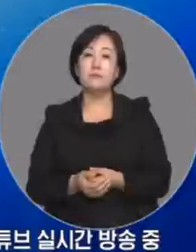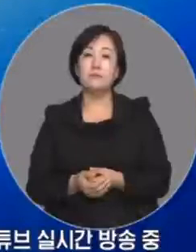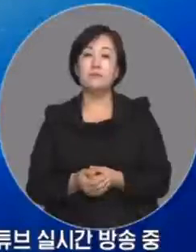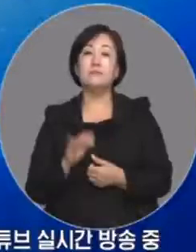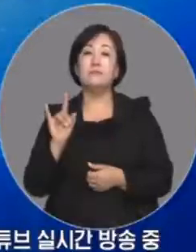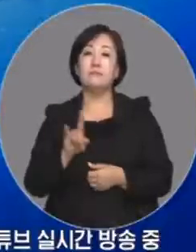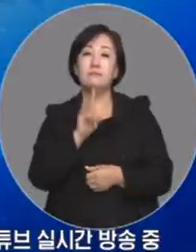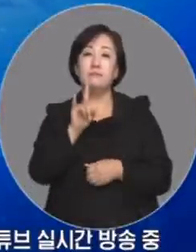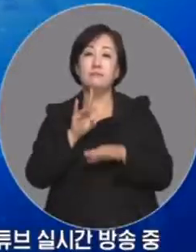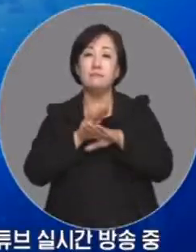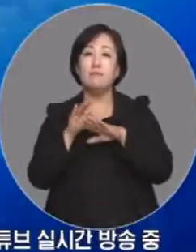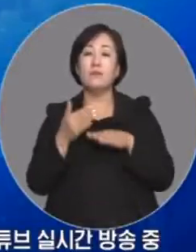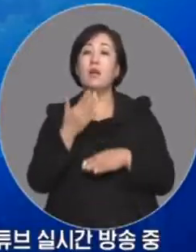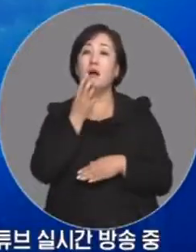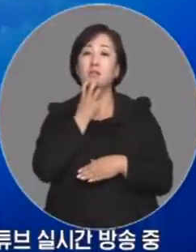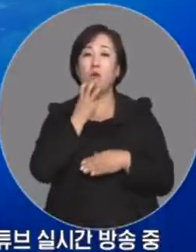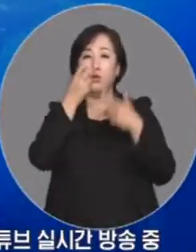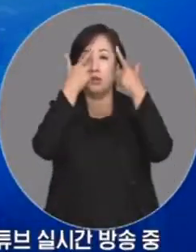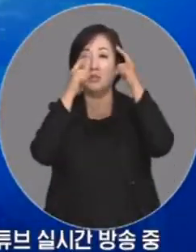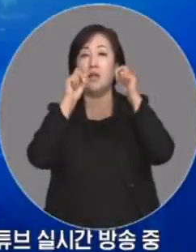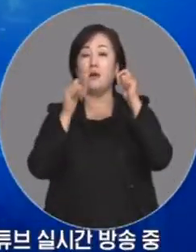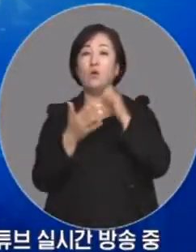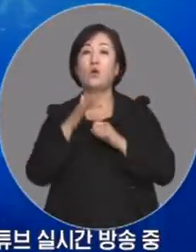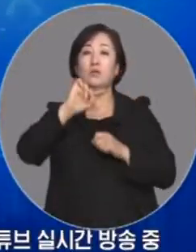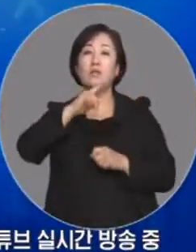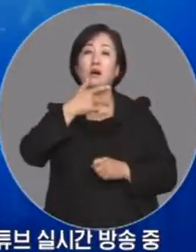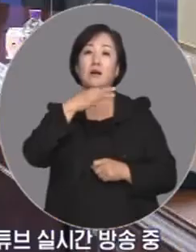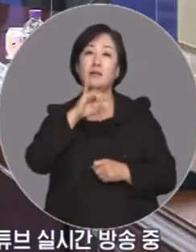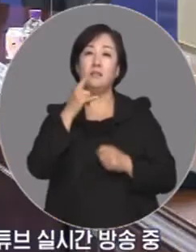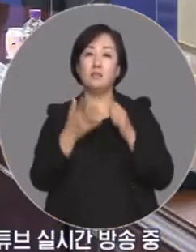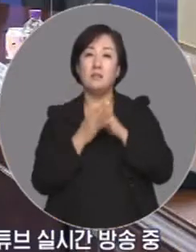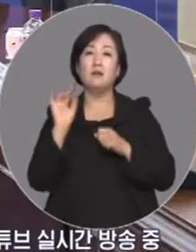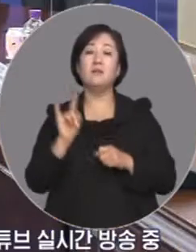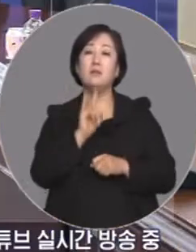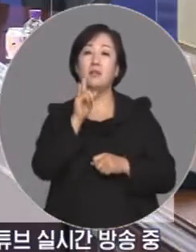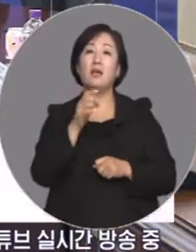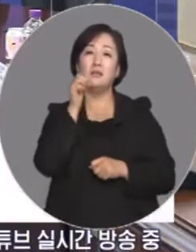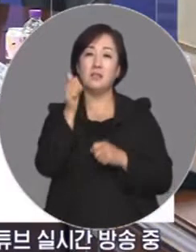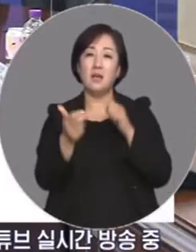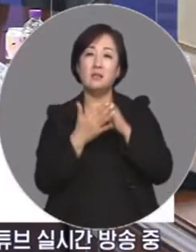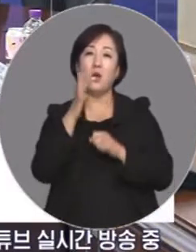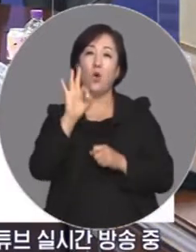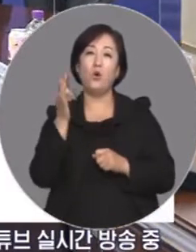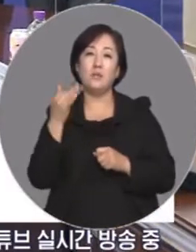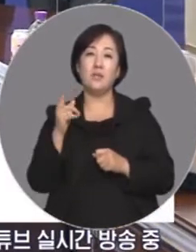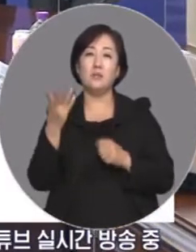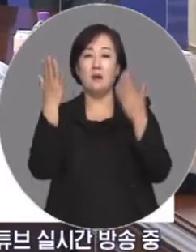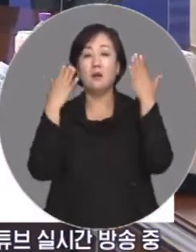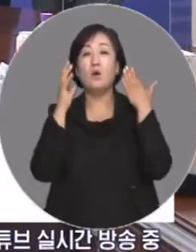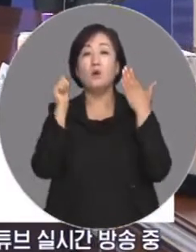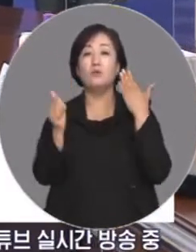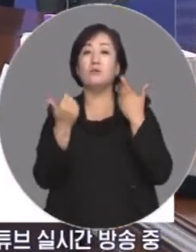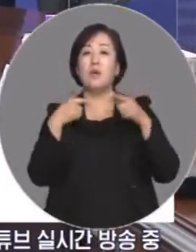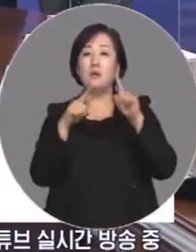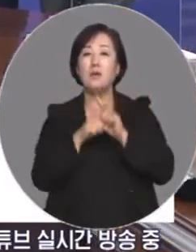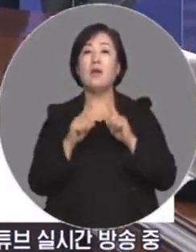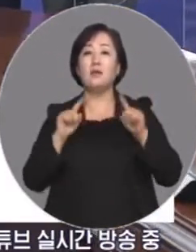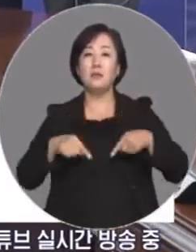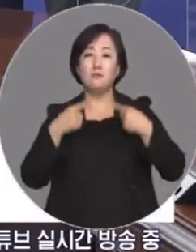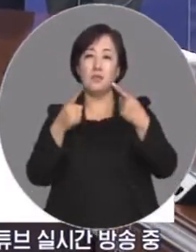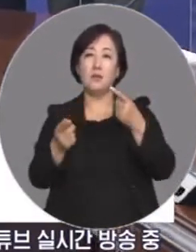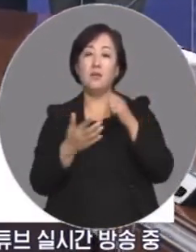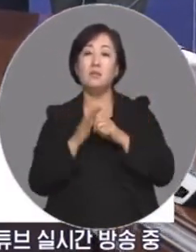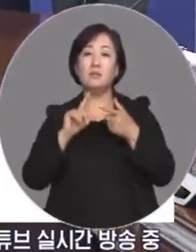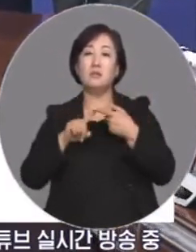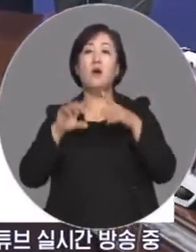현대차그룹 꼬 서울대는 오늘 정미선 현대차그룹 회장과 오세정 서울대 총장 등이 참석한 가운데 배터리